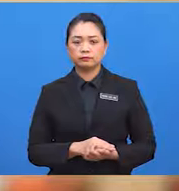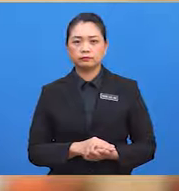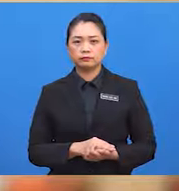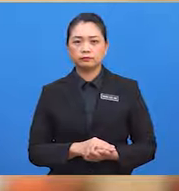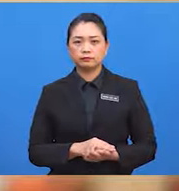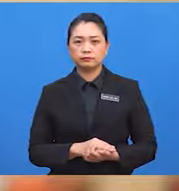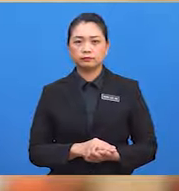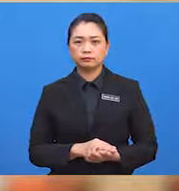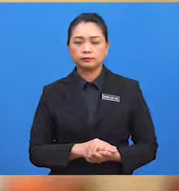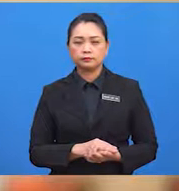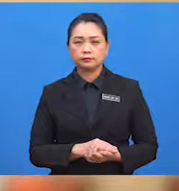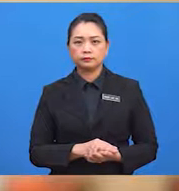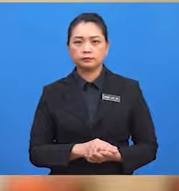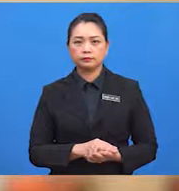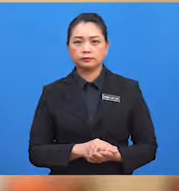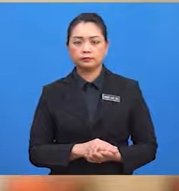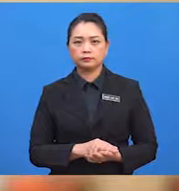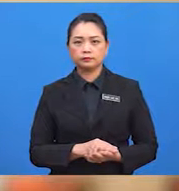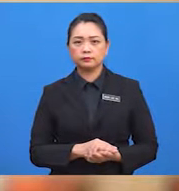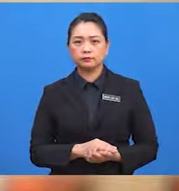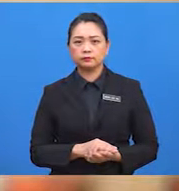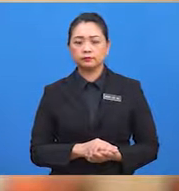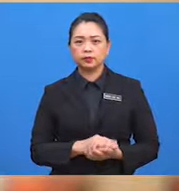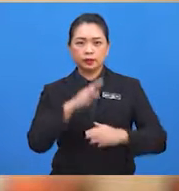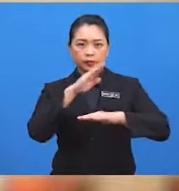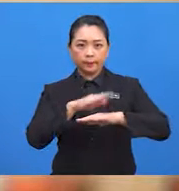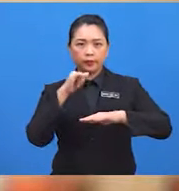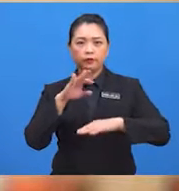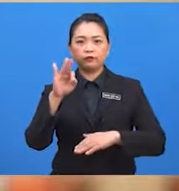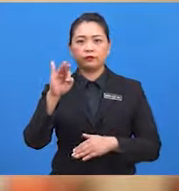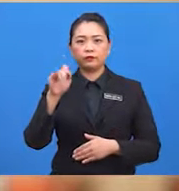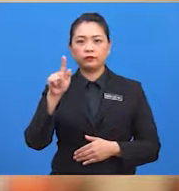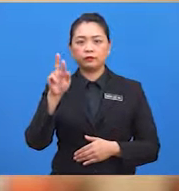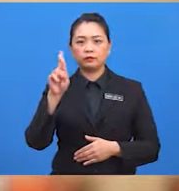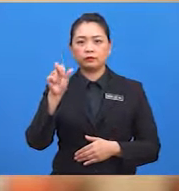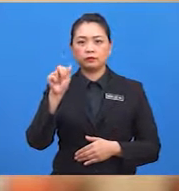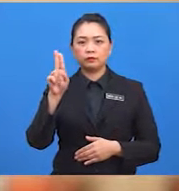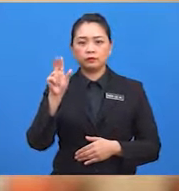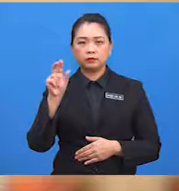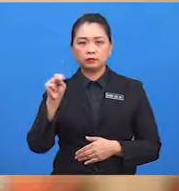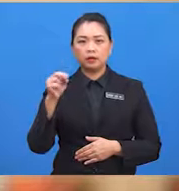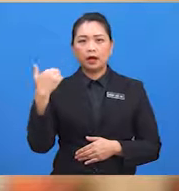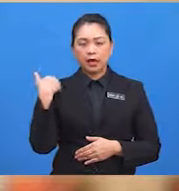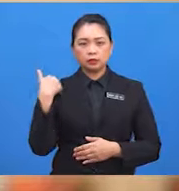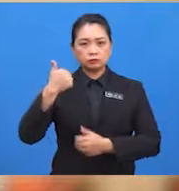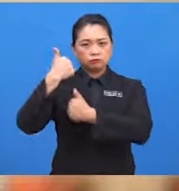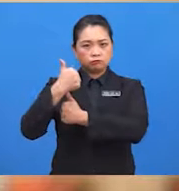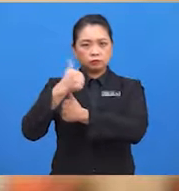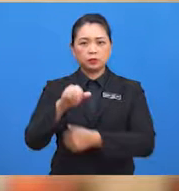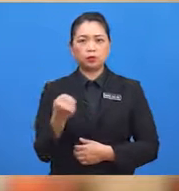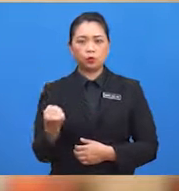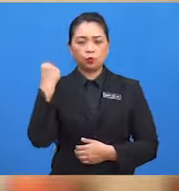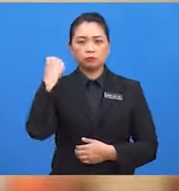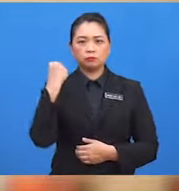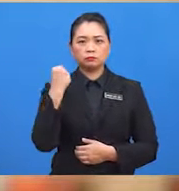Mesir. Pemerintahnya digelar Fir'aun. Fir'aun telah membentuk pasukan tentera yang kuat